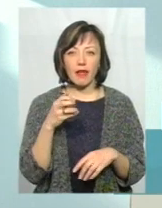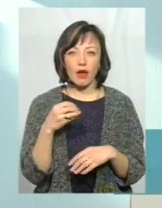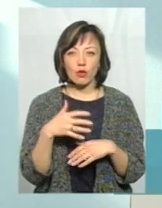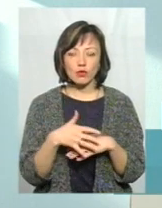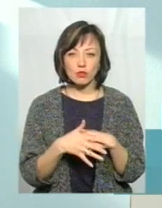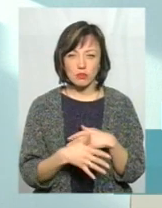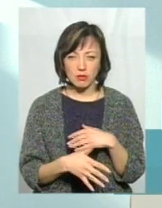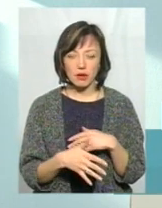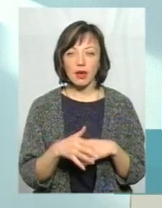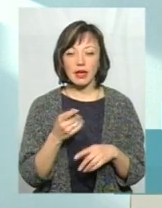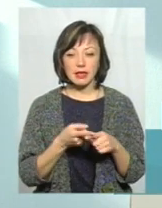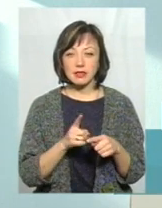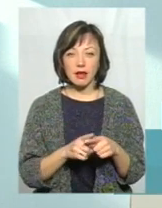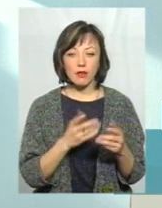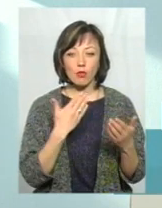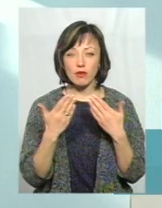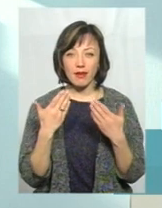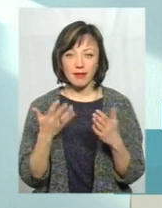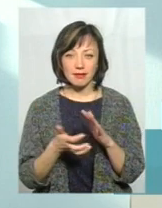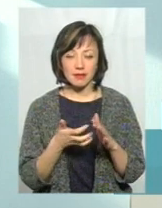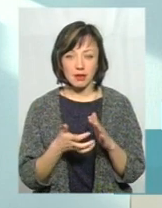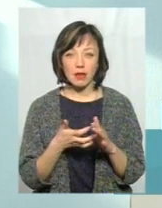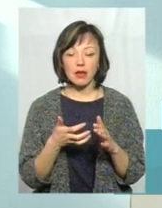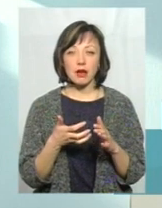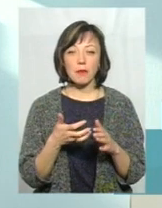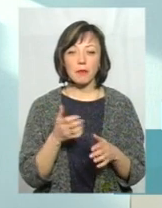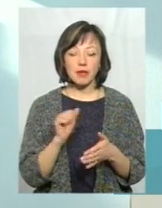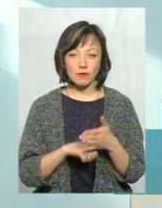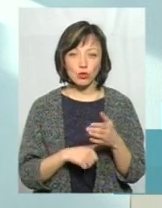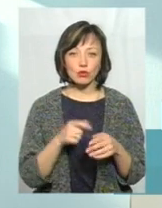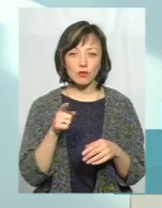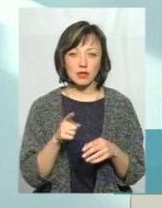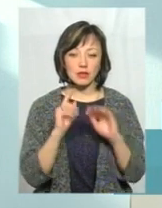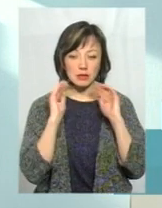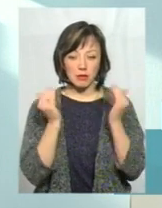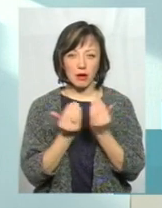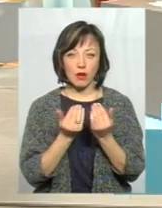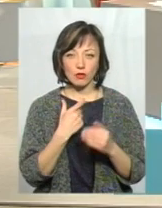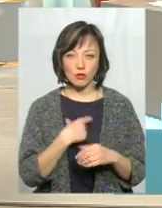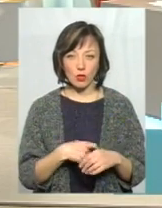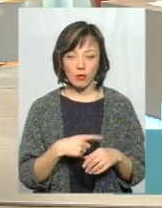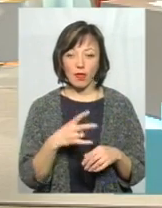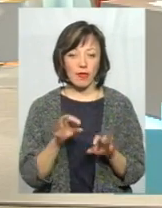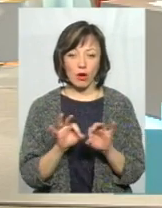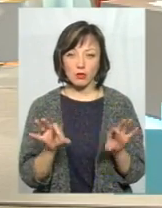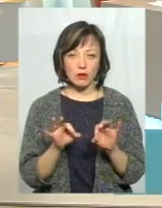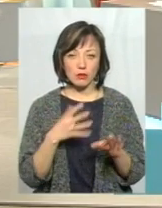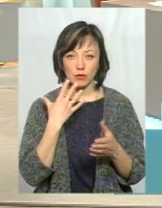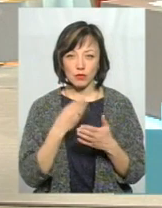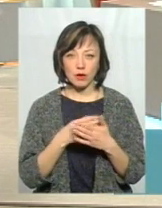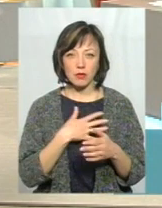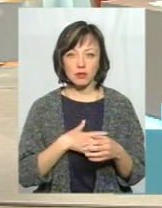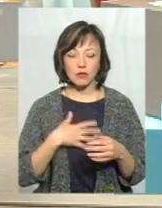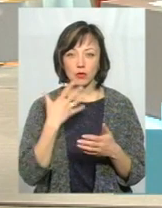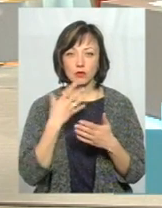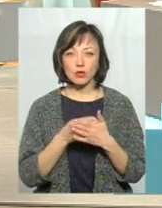нерозуміння. І от та неналагоджена комунікація приводить до того, що вони замикаються в собі, не розказують про свої переживання,